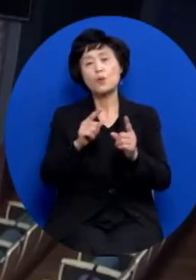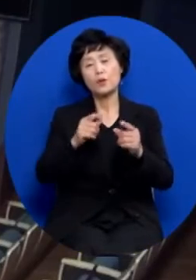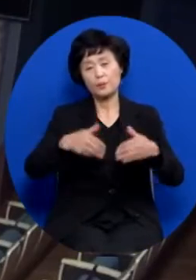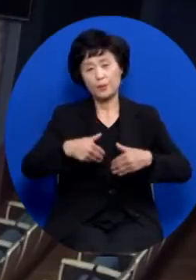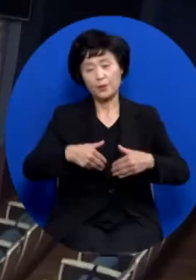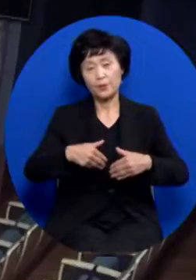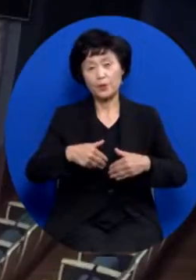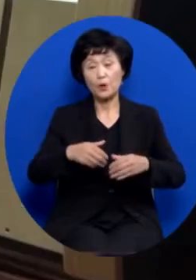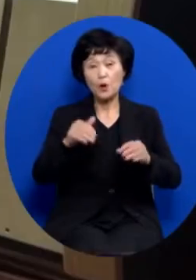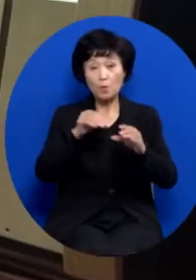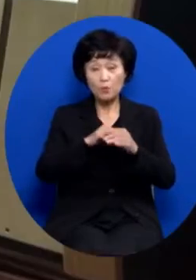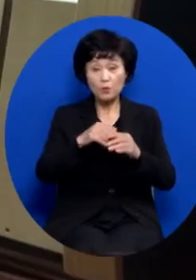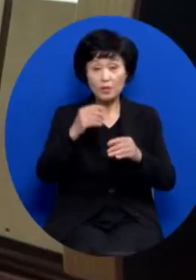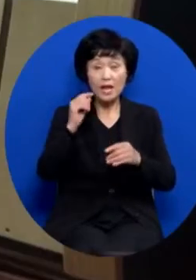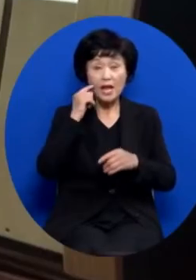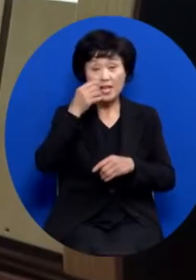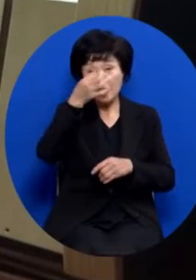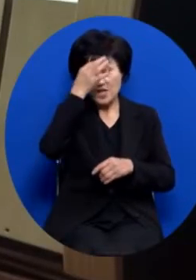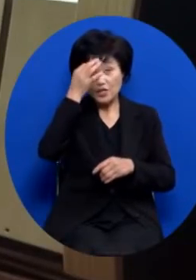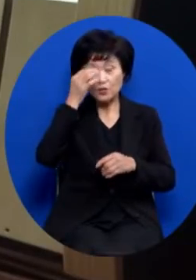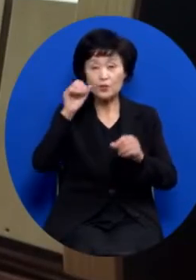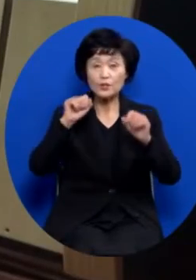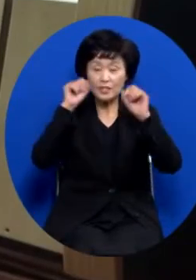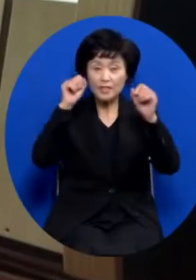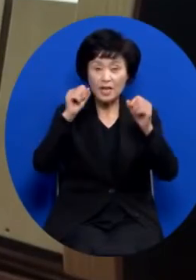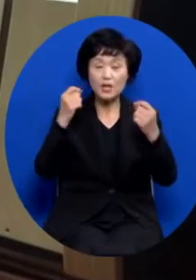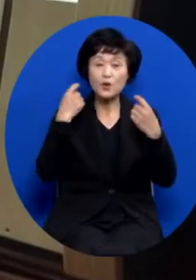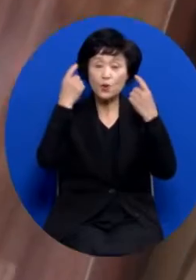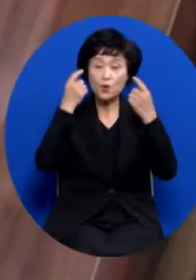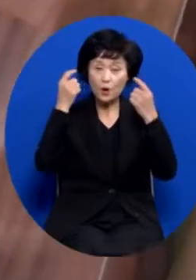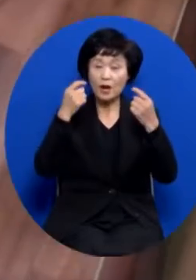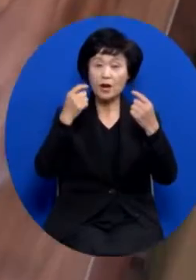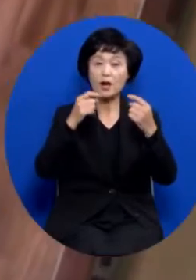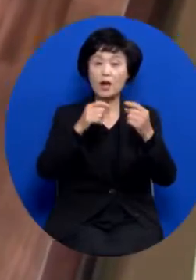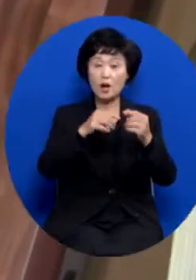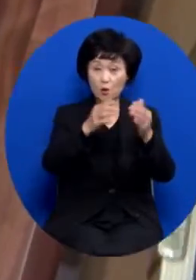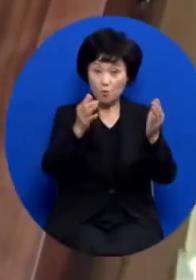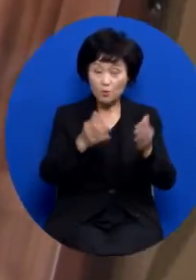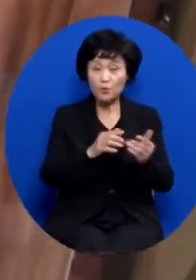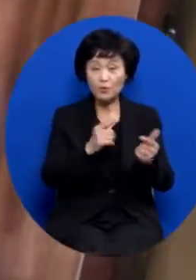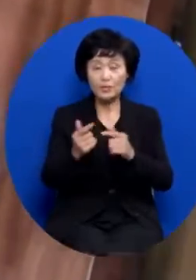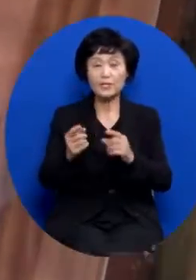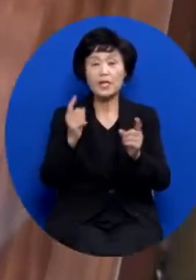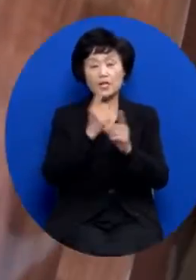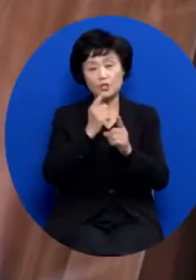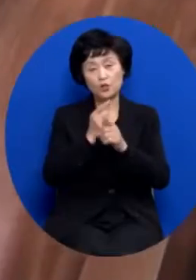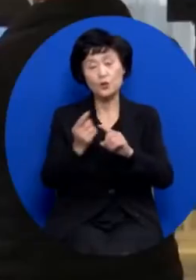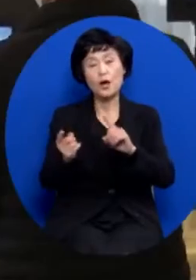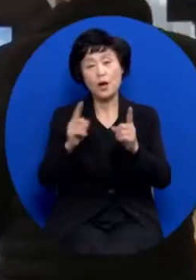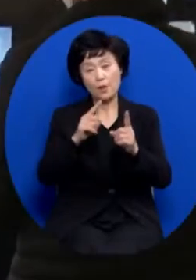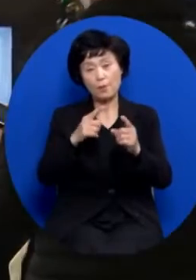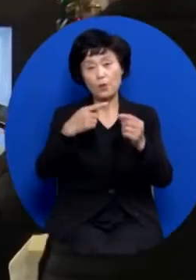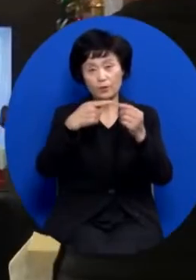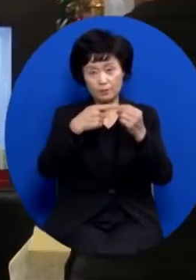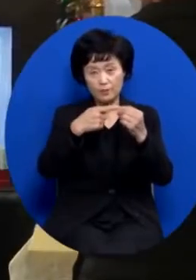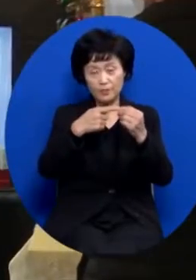입은 문화예술, 체육관광 분야의 치유와 회복이 첫 번째고요. 그다음에 두